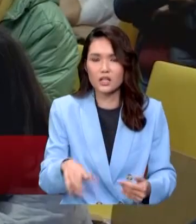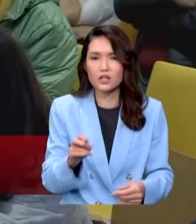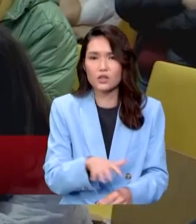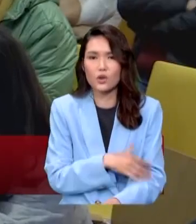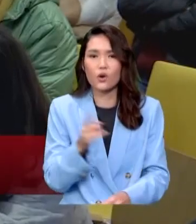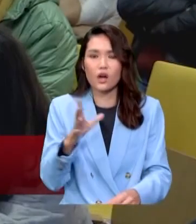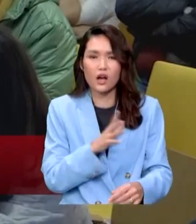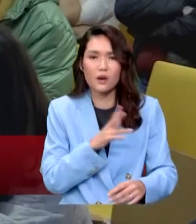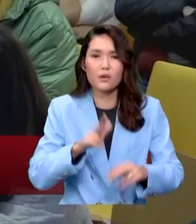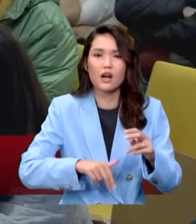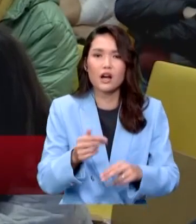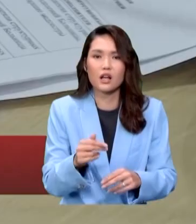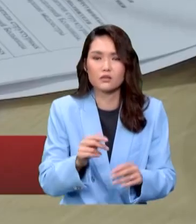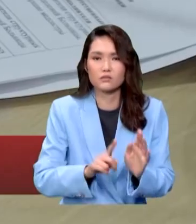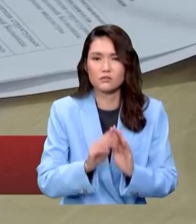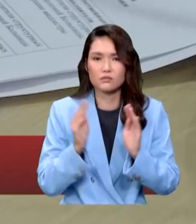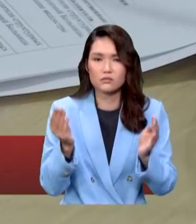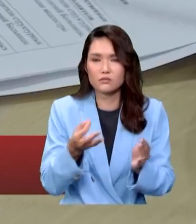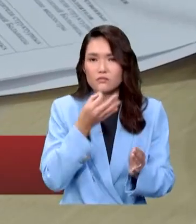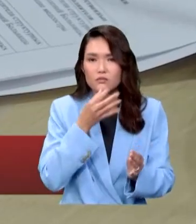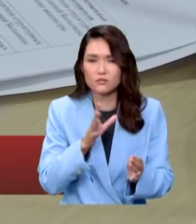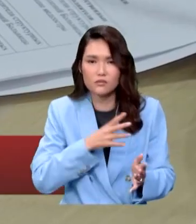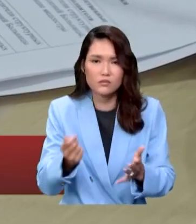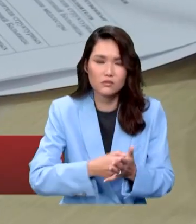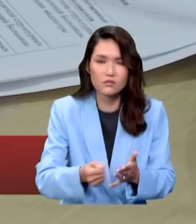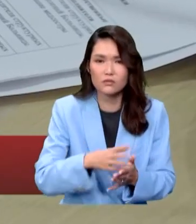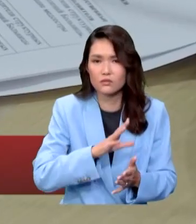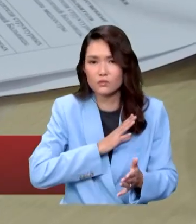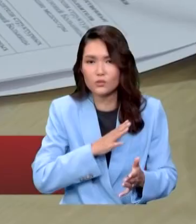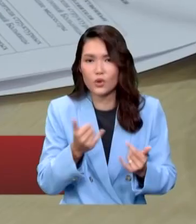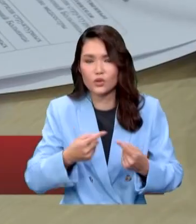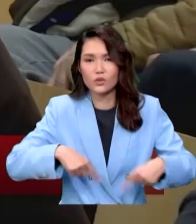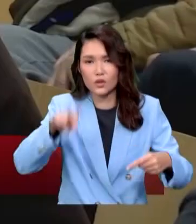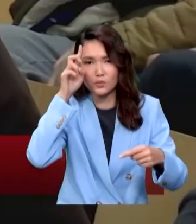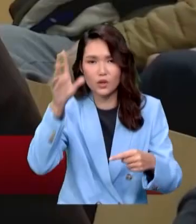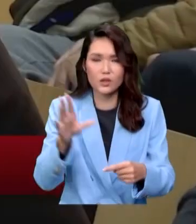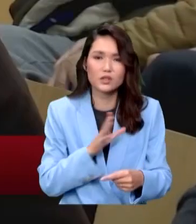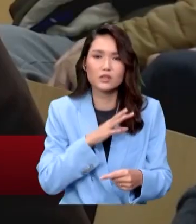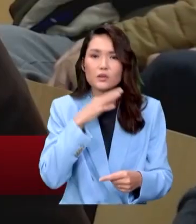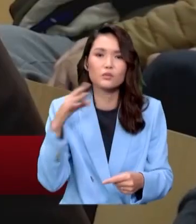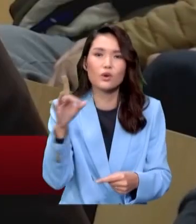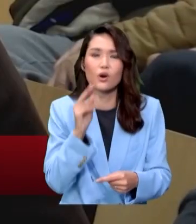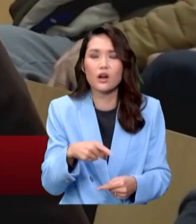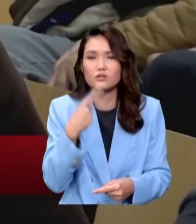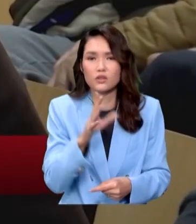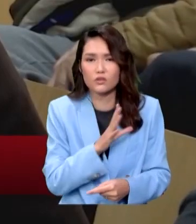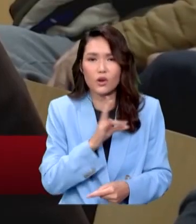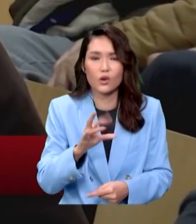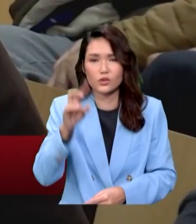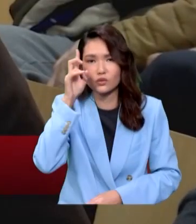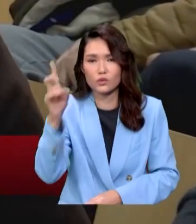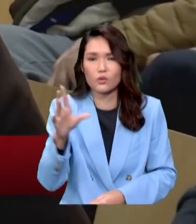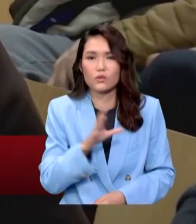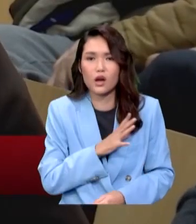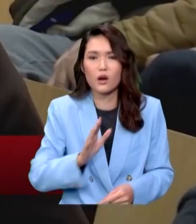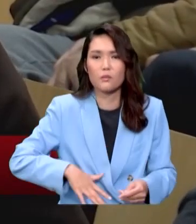того, как на объекте стали проводить работы. Коллективные письма по этому поводу в местные органы направляли неоднократно, однако от чиновника поступали только